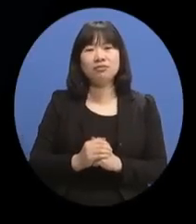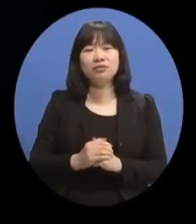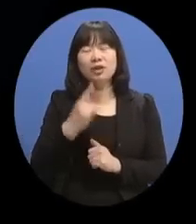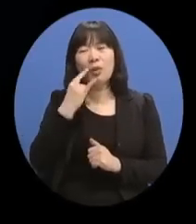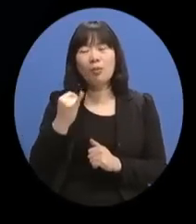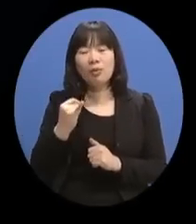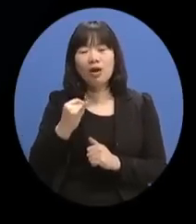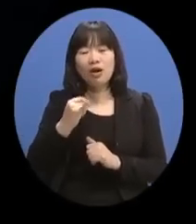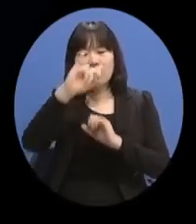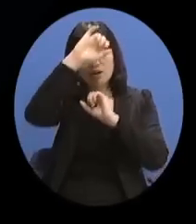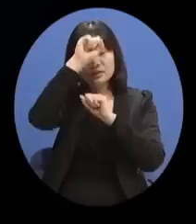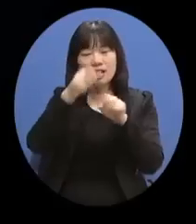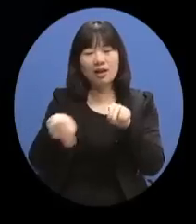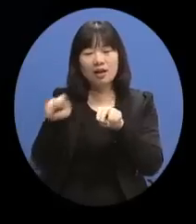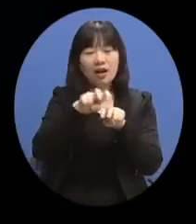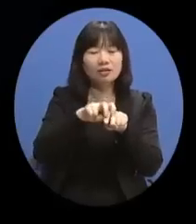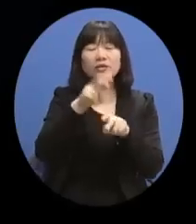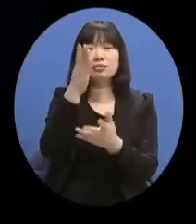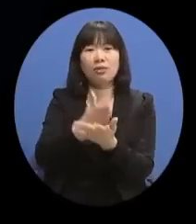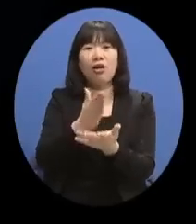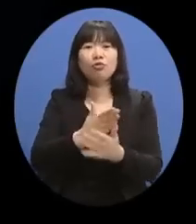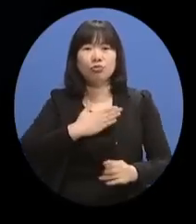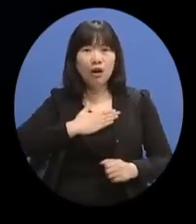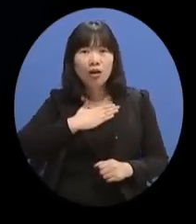엄마 다리를 오는 게 아니야. 재워줘야지.